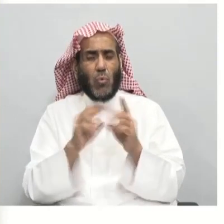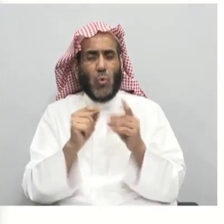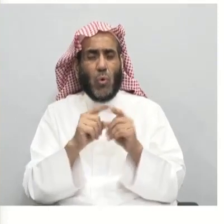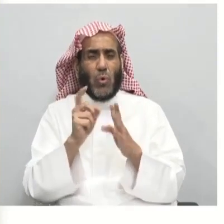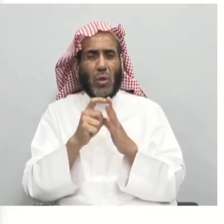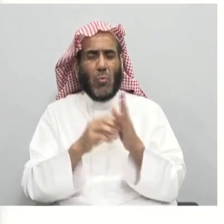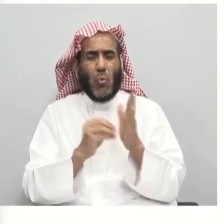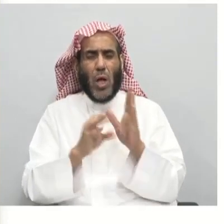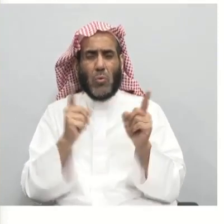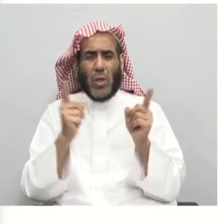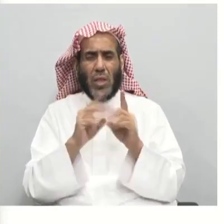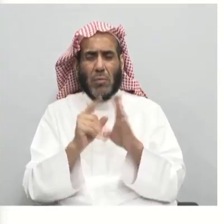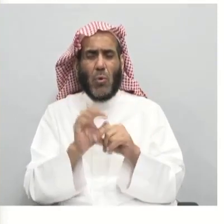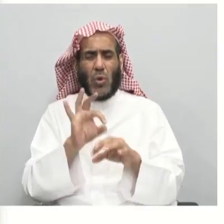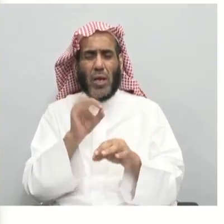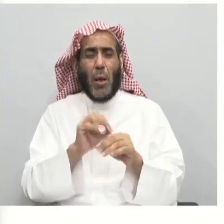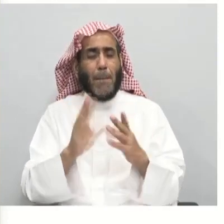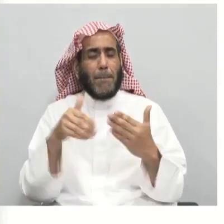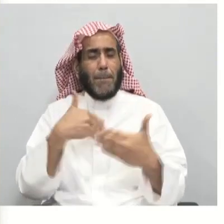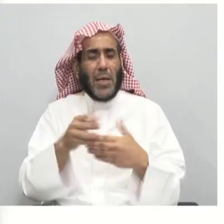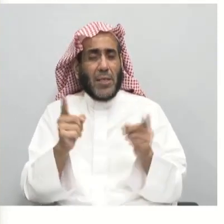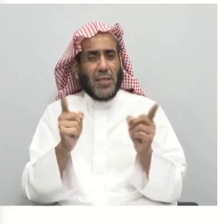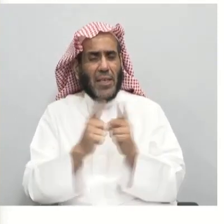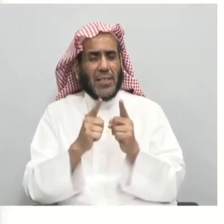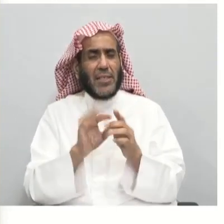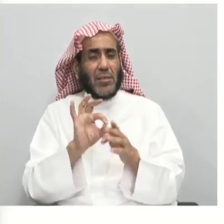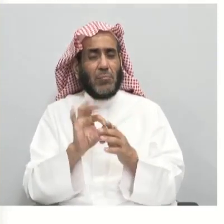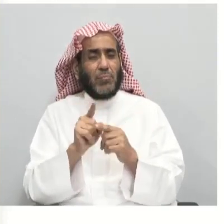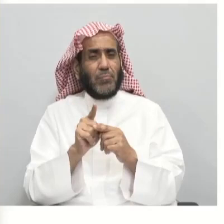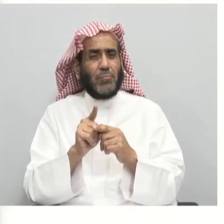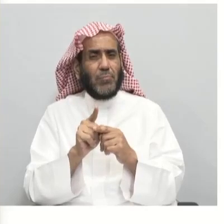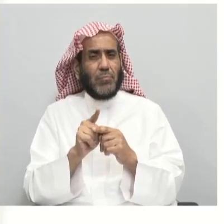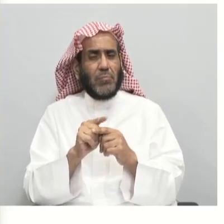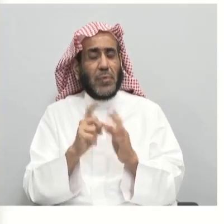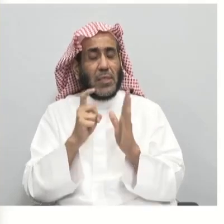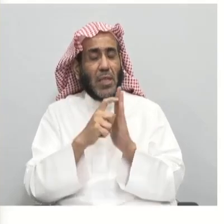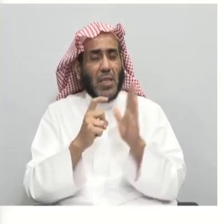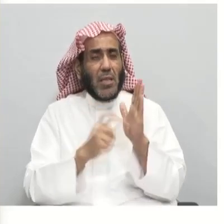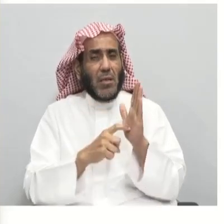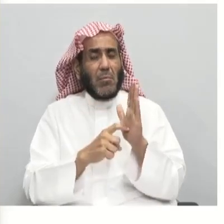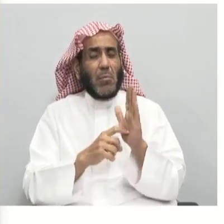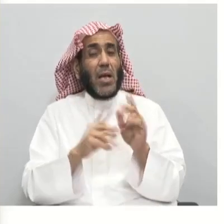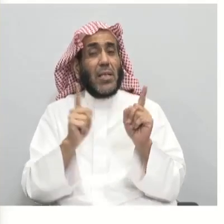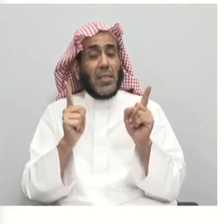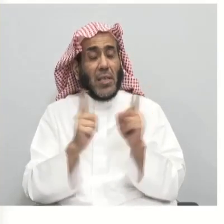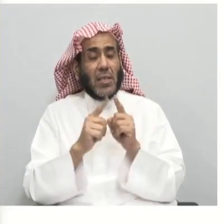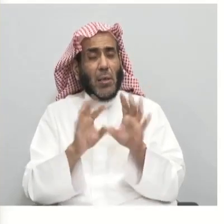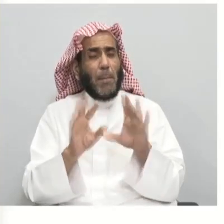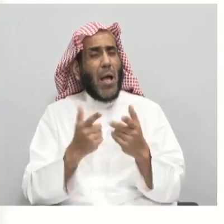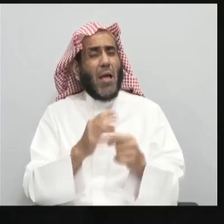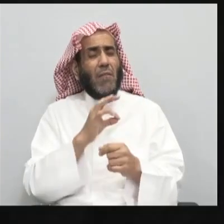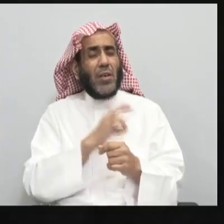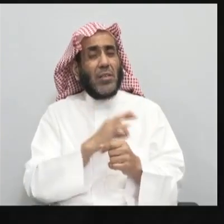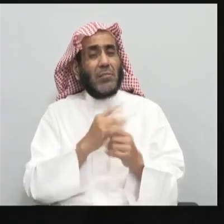وتنظيمها بعد التلخيص هناك ما يسمى بتنظيم التلخيص ما هي